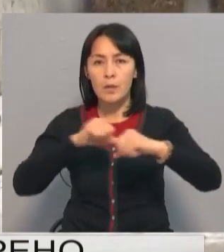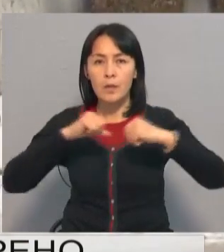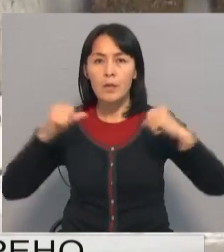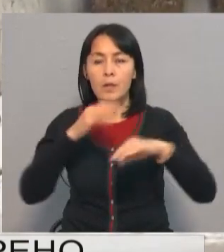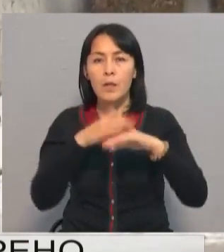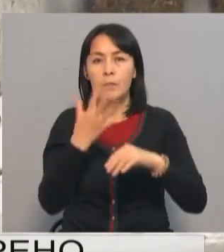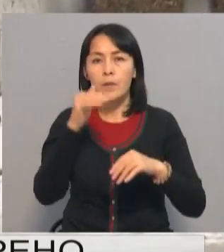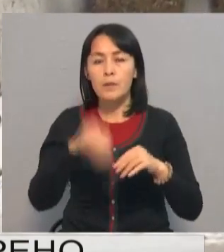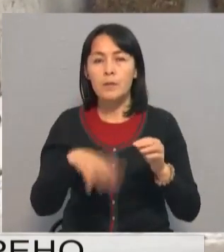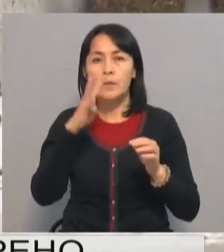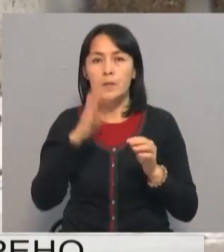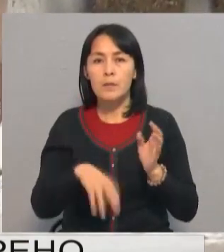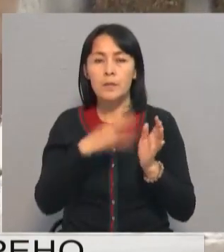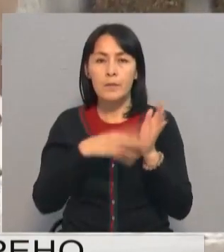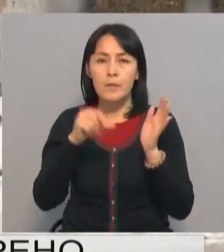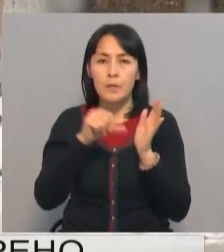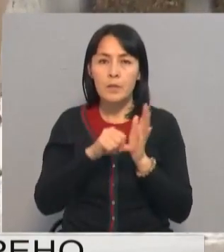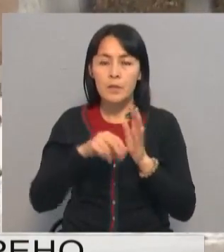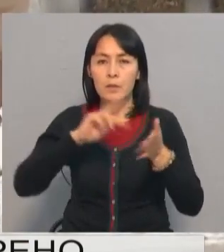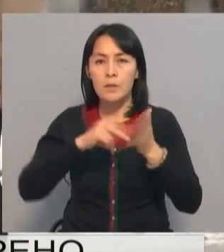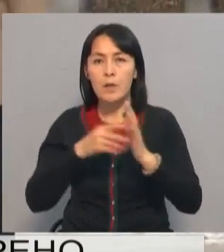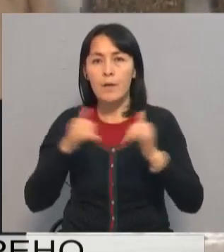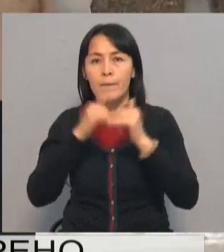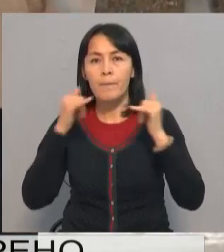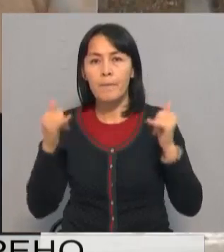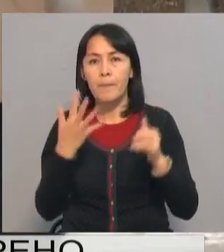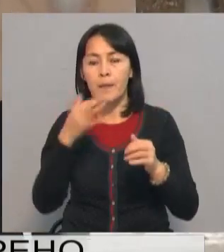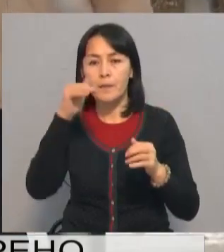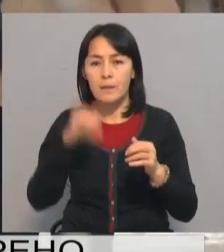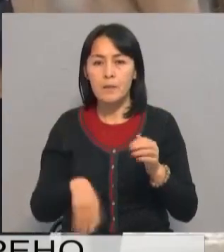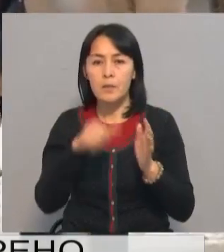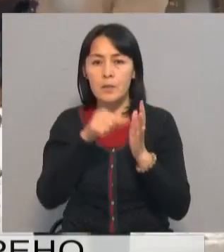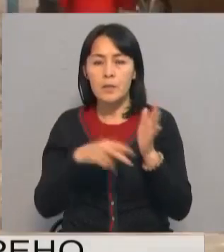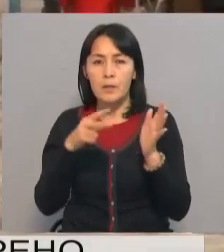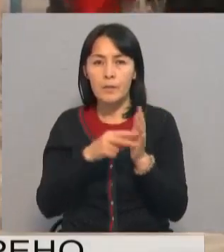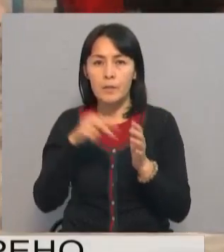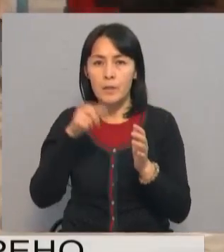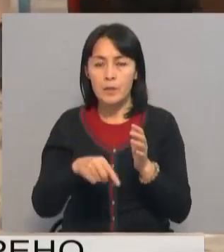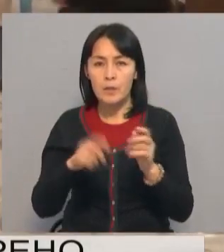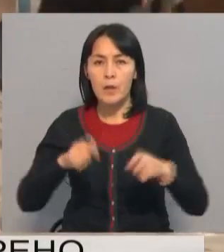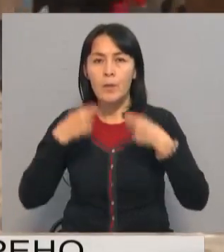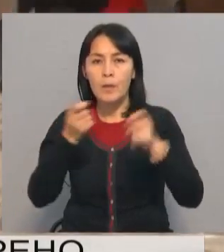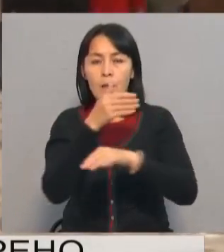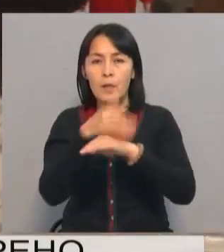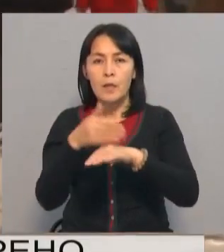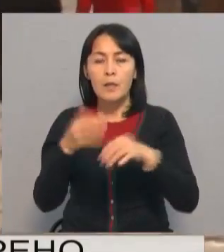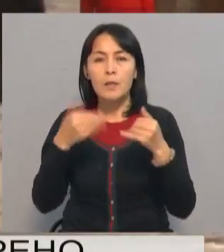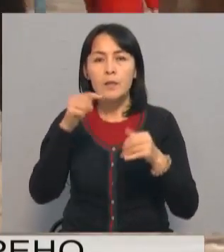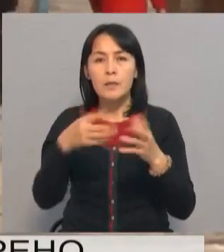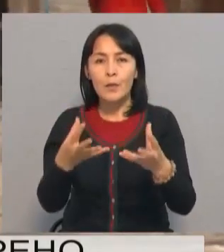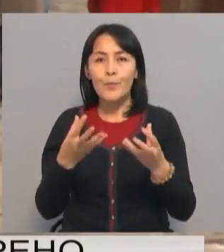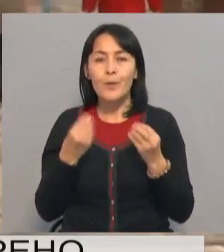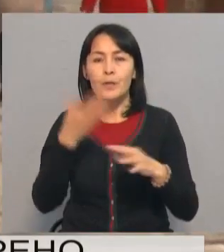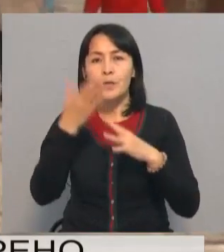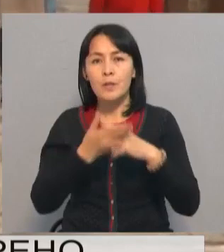одобрено 5496 проектов. На реализацию 5068 из них уже выданы кредиты. Среди